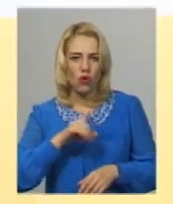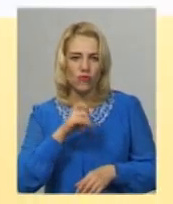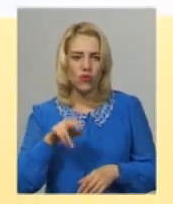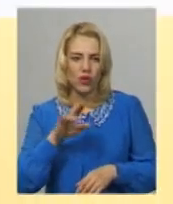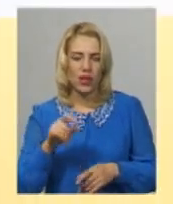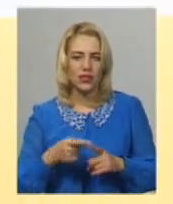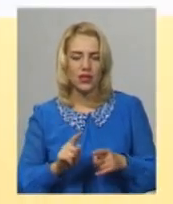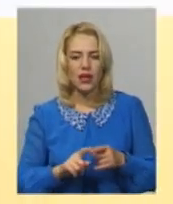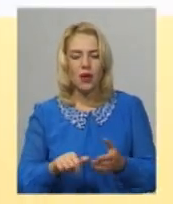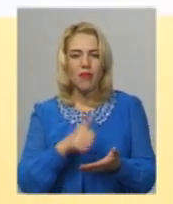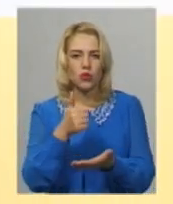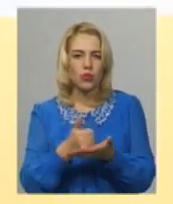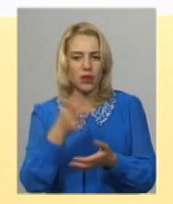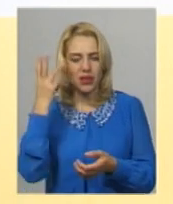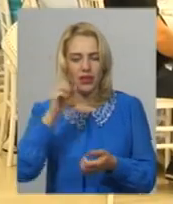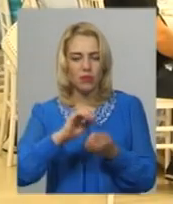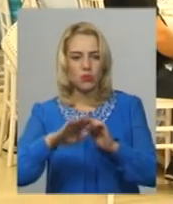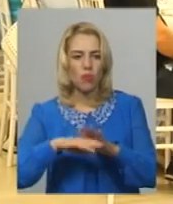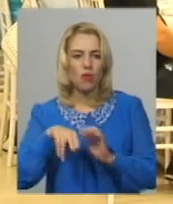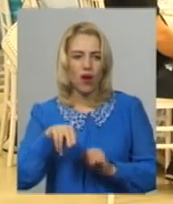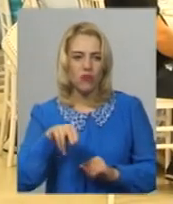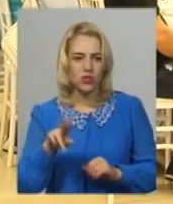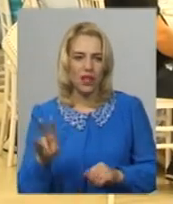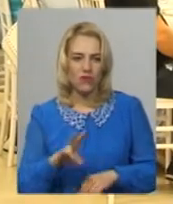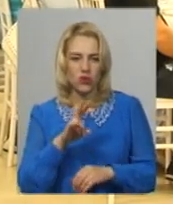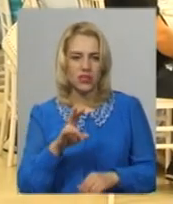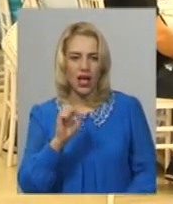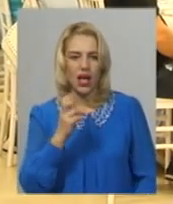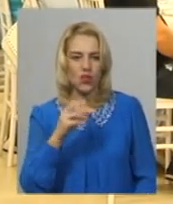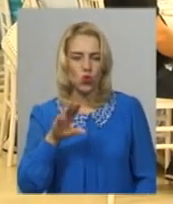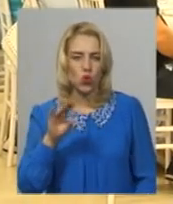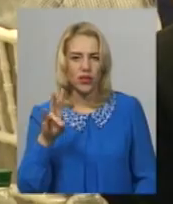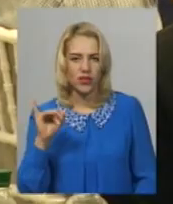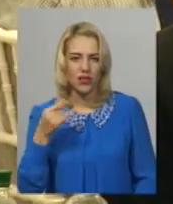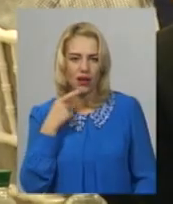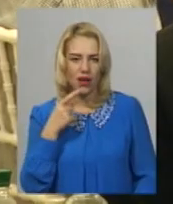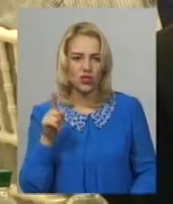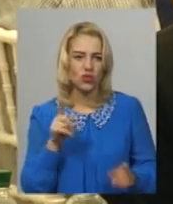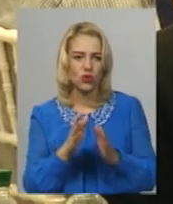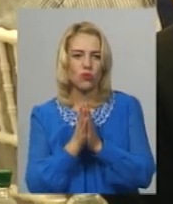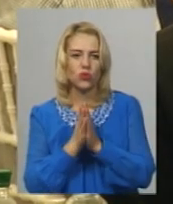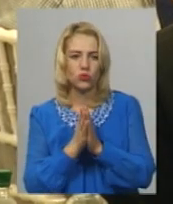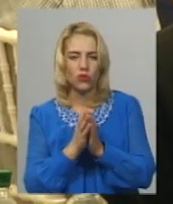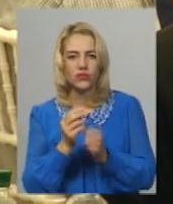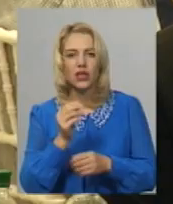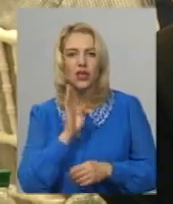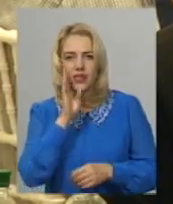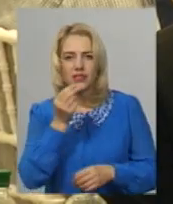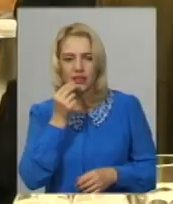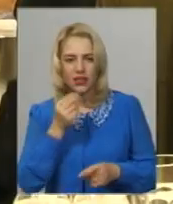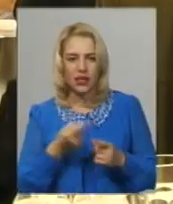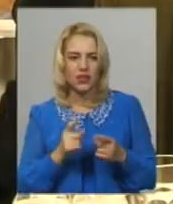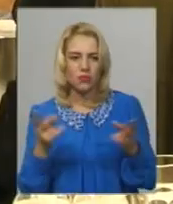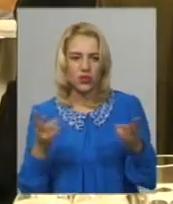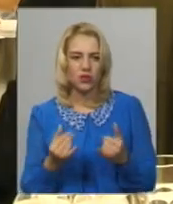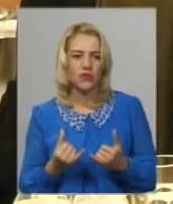митрополит Хмельницький і Кам'янець-Подільський православної церкви України Антоній Махота каже, молитовні сніданки стали потрібними для спілкування